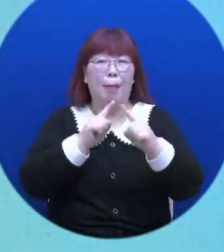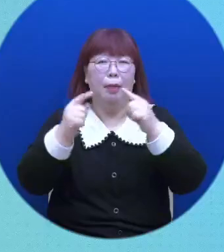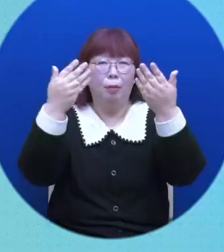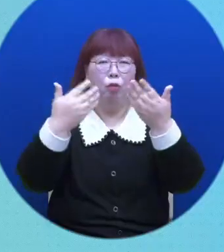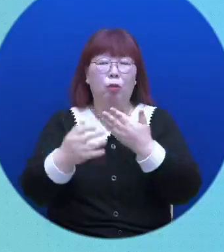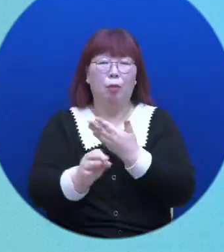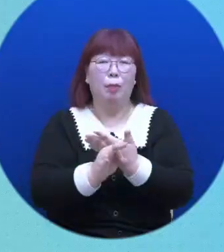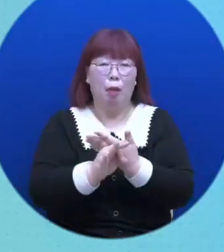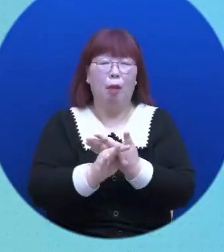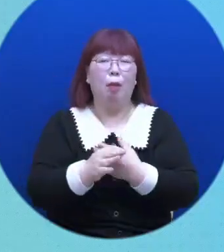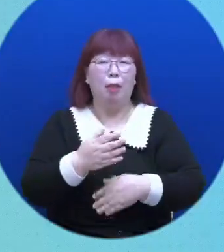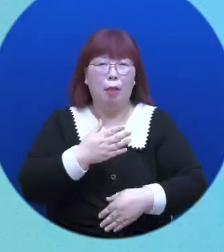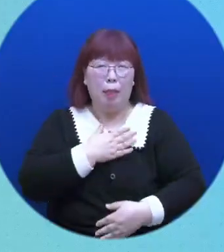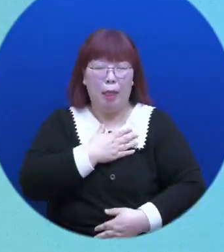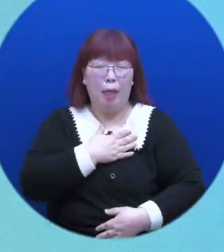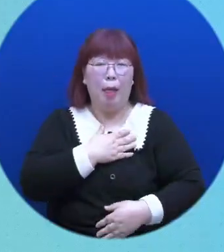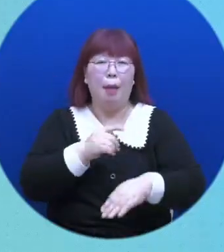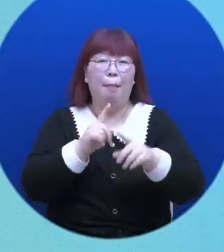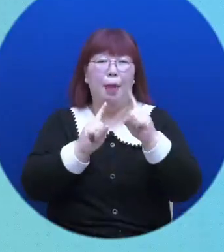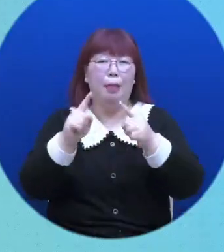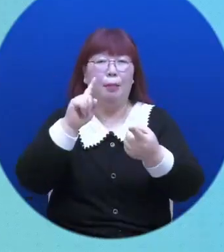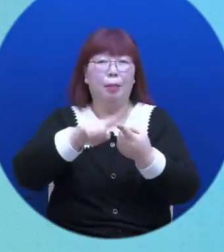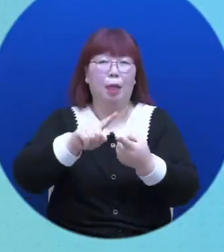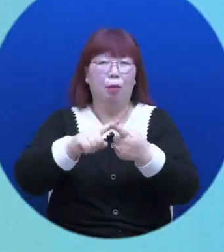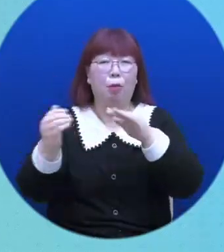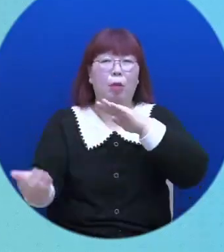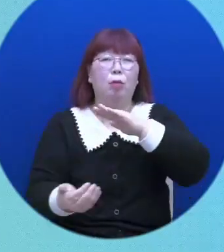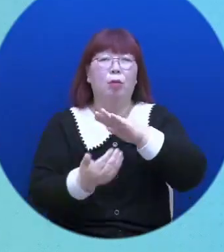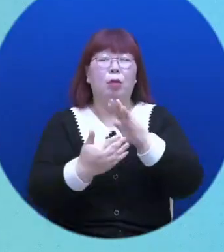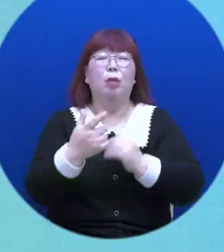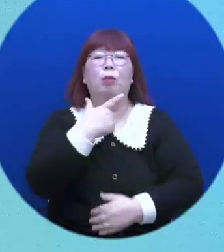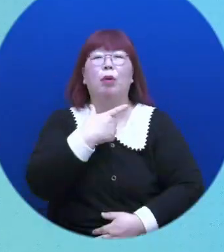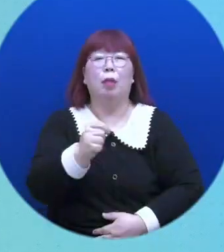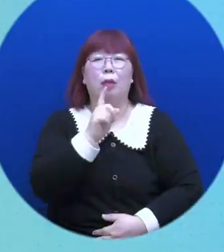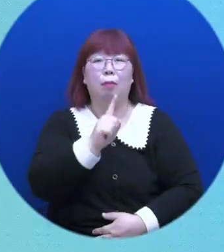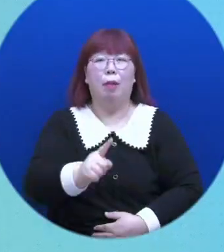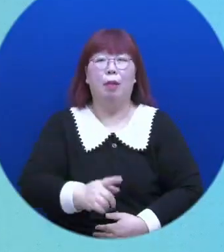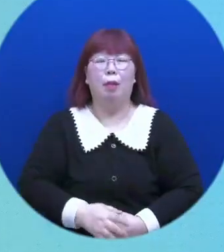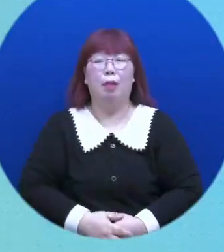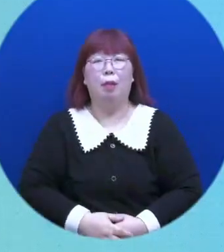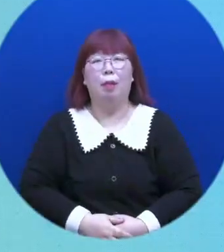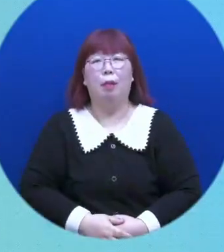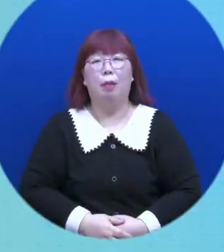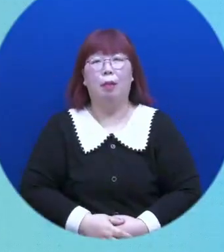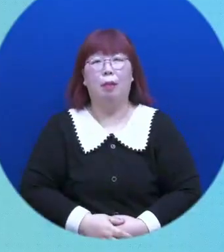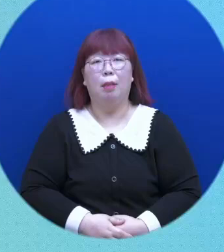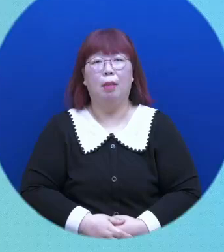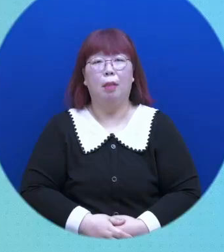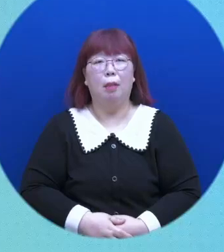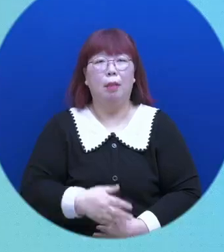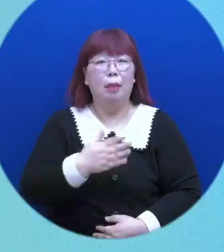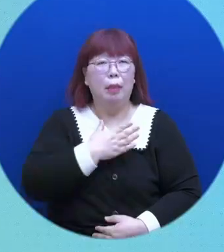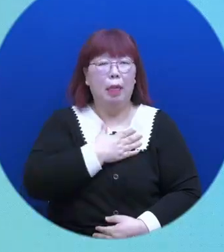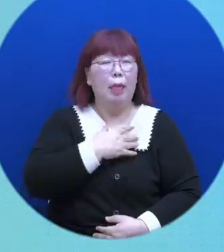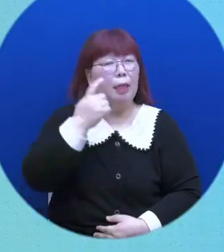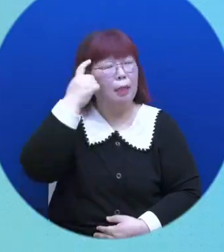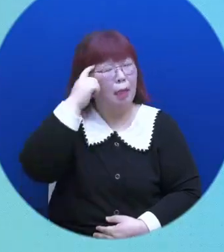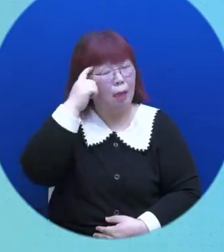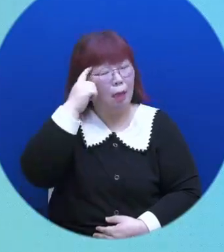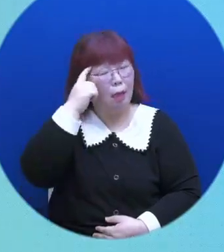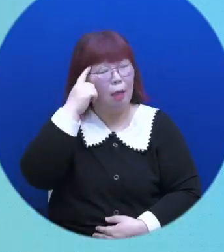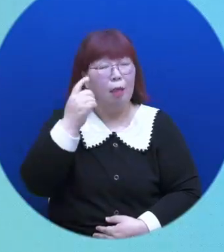말씀대로 내게 이루어지기를 원합니다. 그 고백이에요. 그러니까 자기의 의사, 자기의 생각과